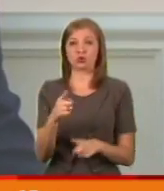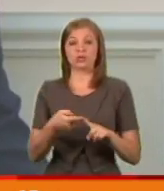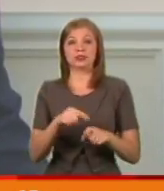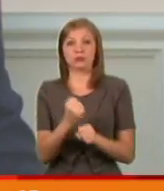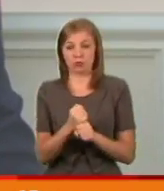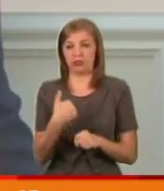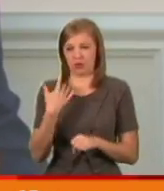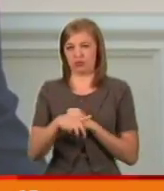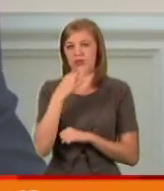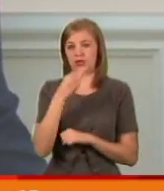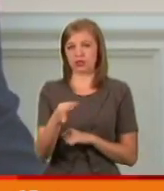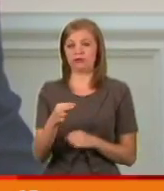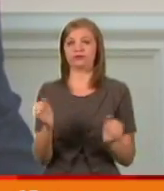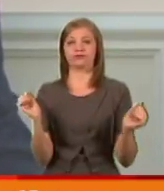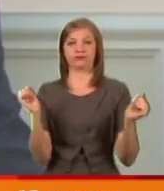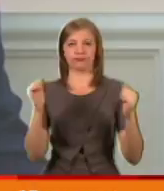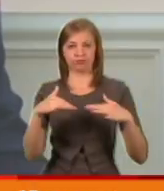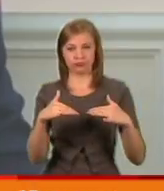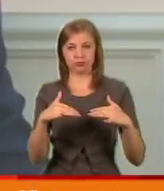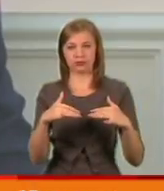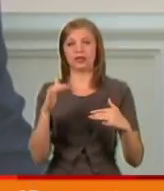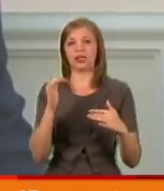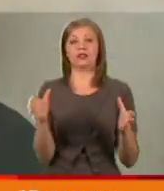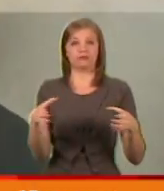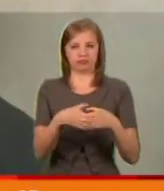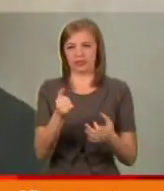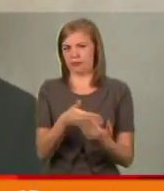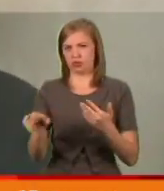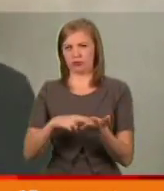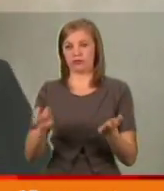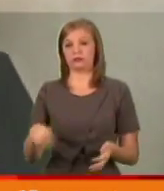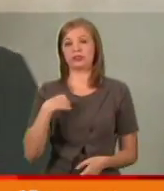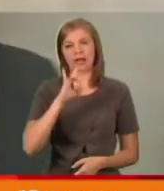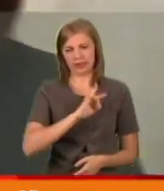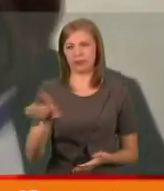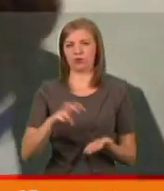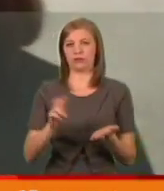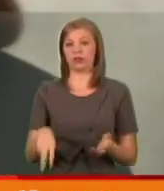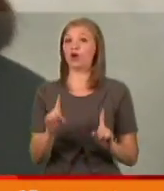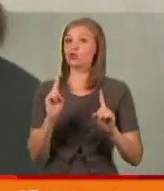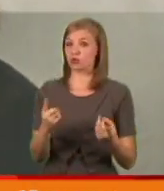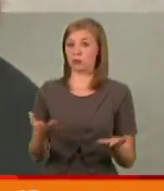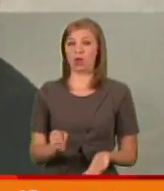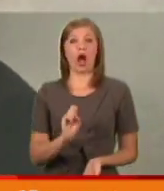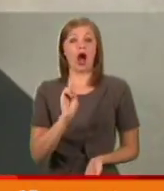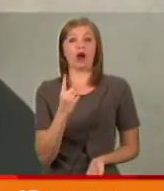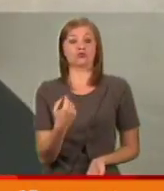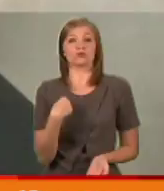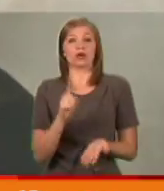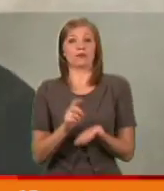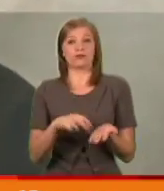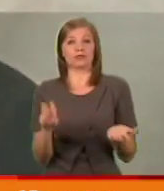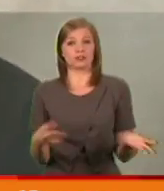я вже сказав. Зібрались разом і пішли в відставку. Не піду я в відставку. Чому? А чого маю